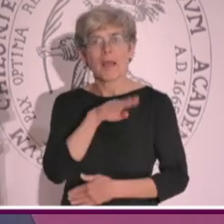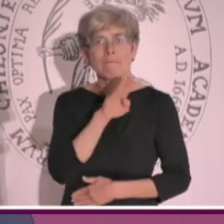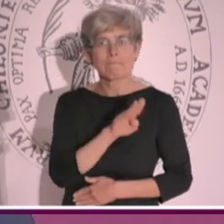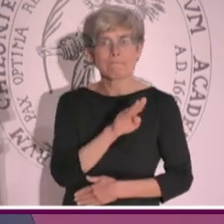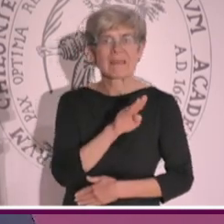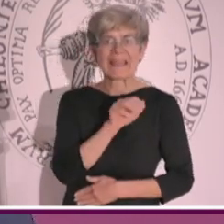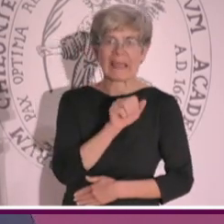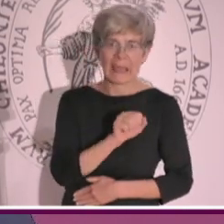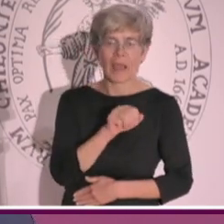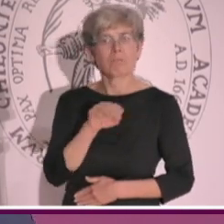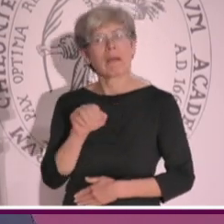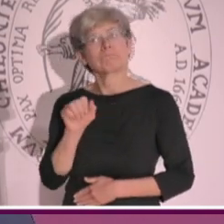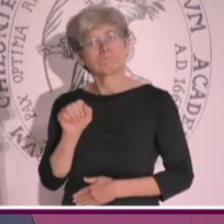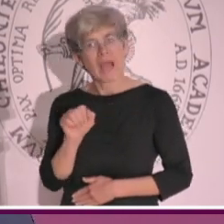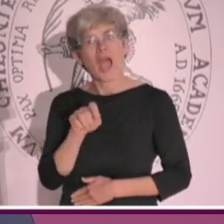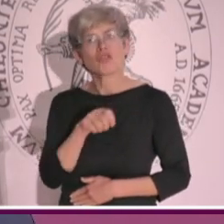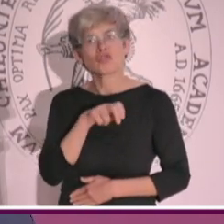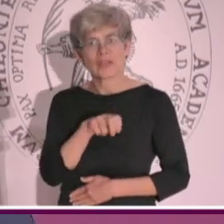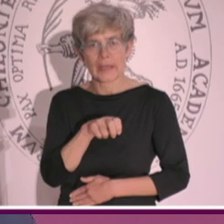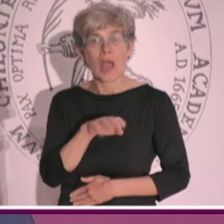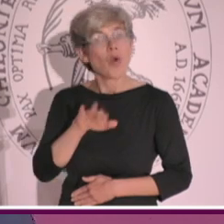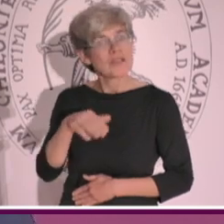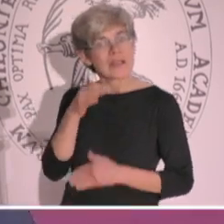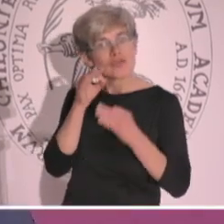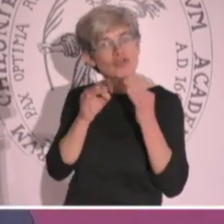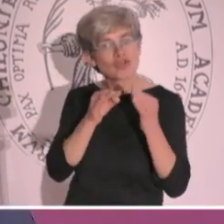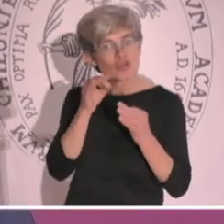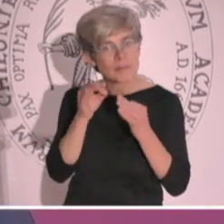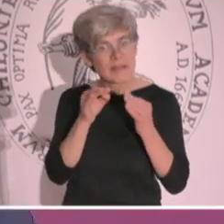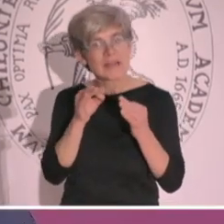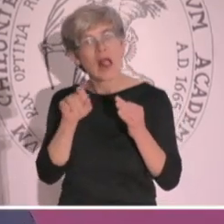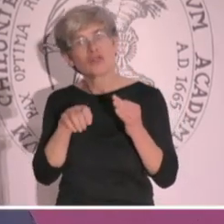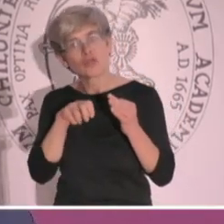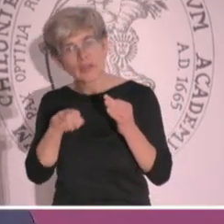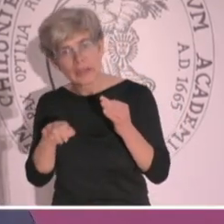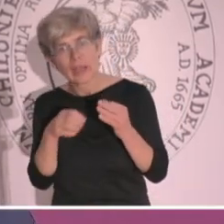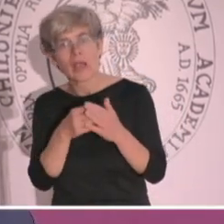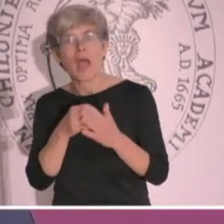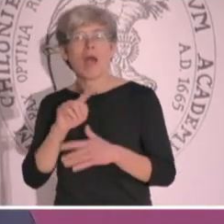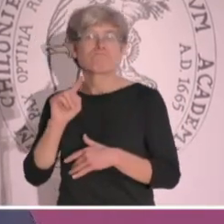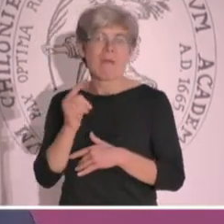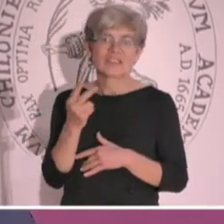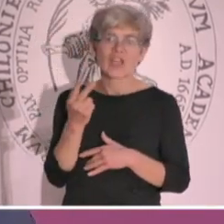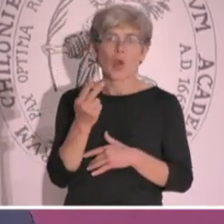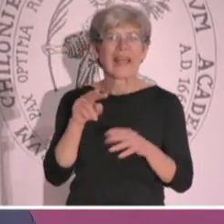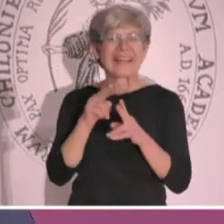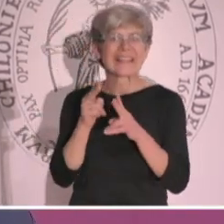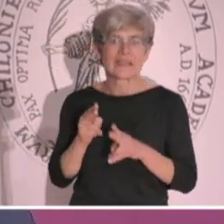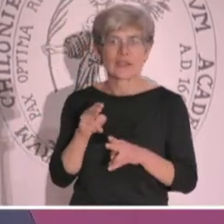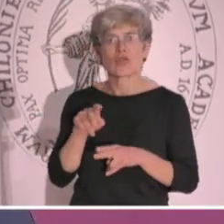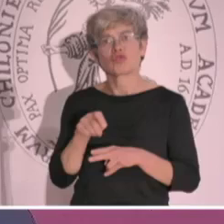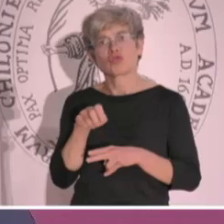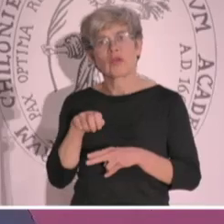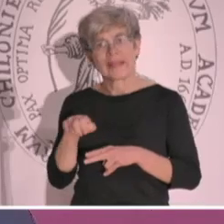Bachelor-Master-konsekutive Studiengänge. Das sind Spezialstudiengänge im Master, internationale Studiengänge. Wir bedienen sehr stark auch